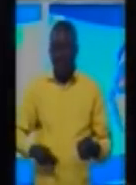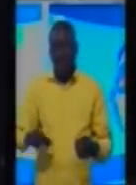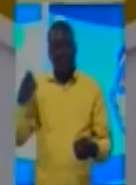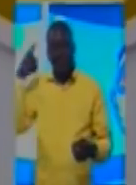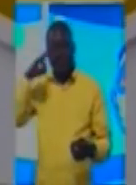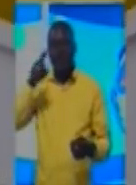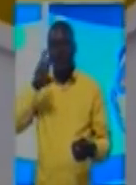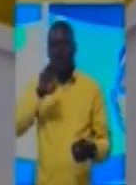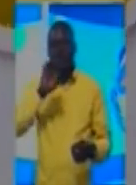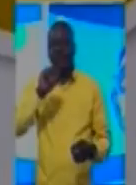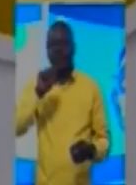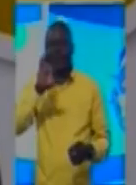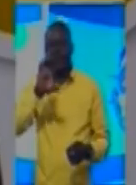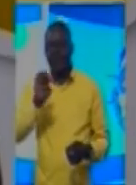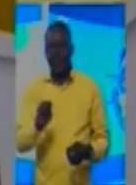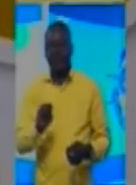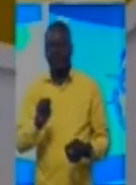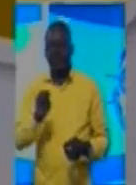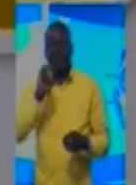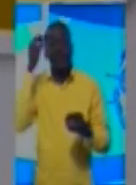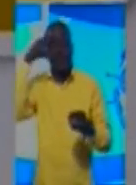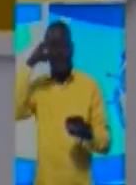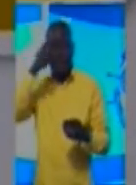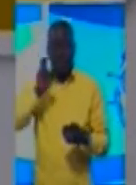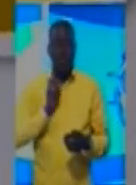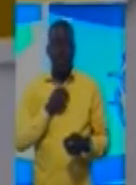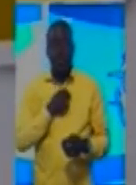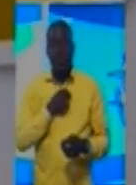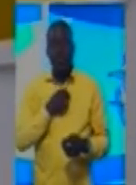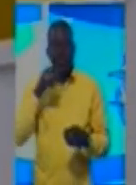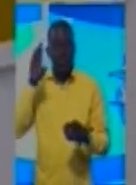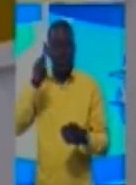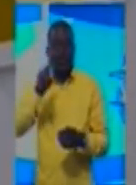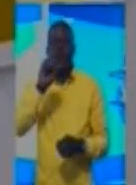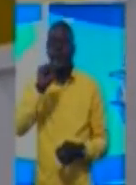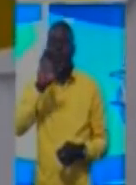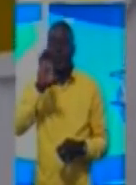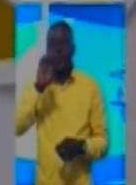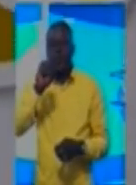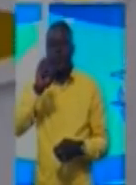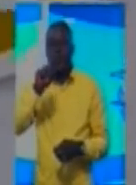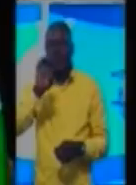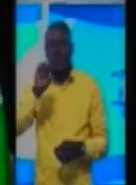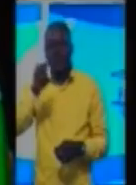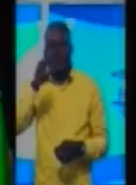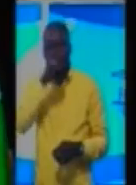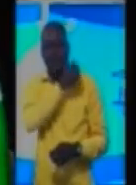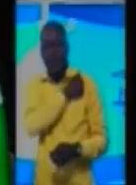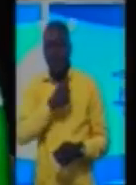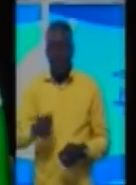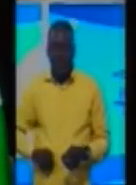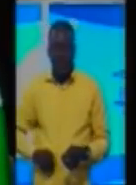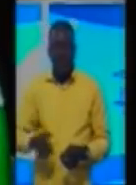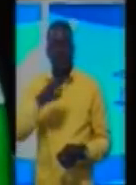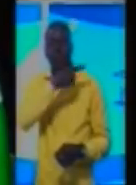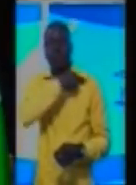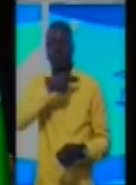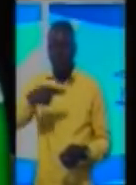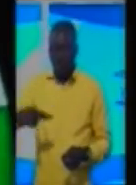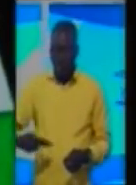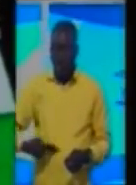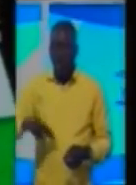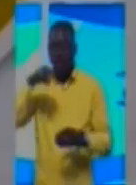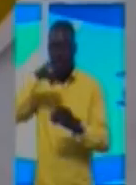Faso. C'était surtout une occasion pour le docteur Waled Al-Moudi, ambassadeur du Royaume d'Arabie Saoudite dans